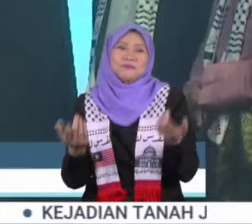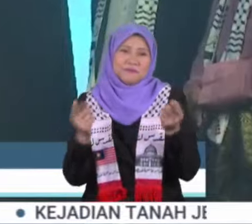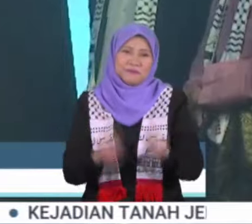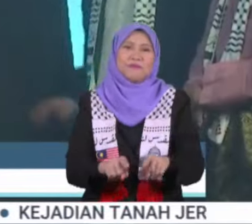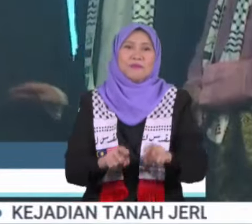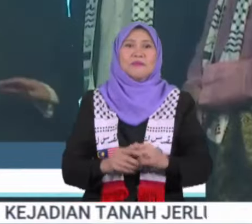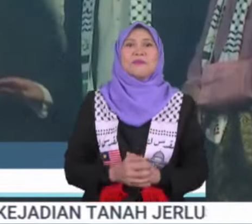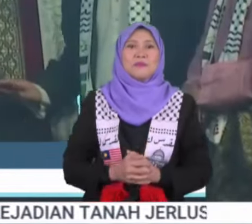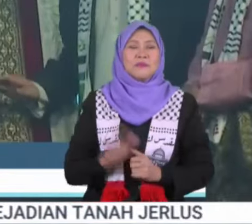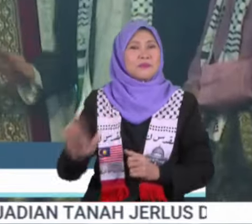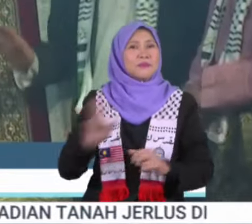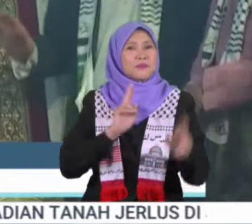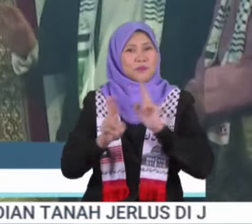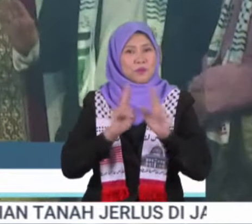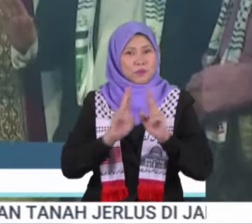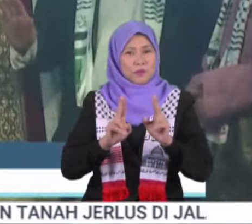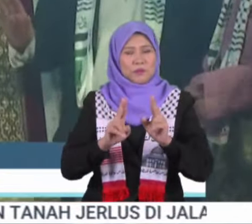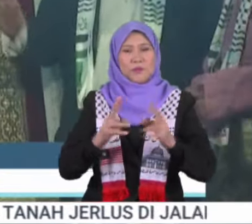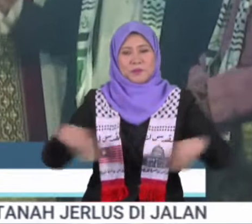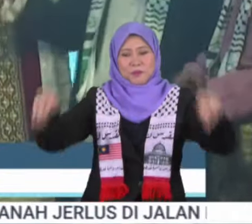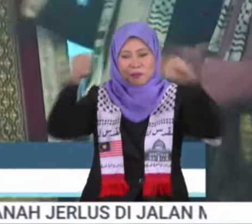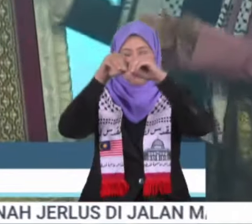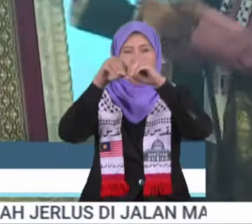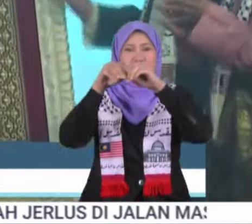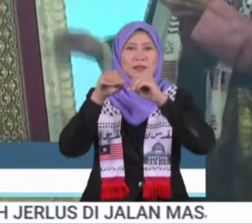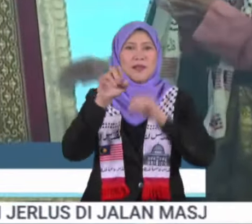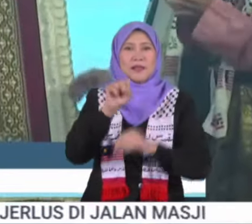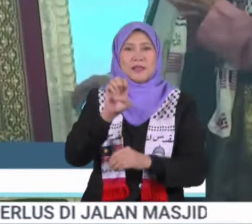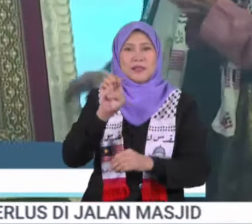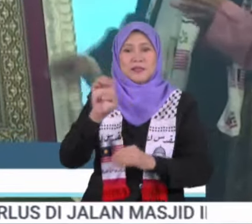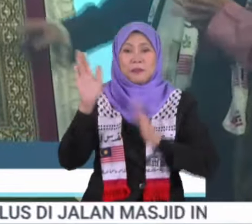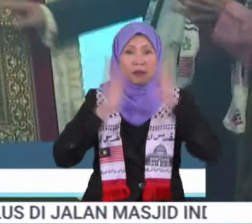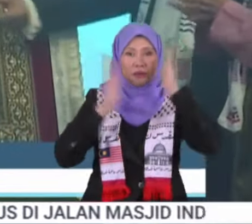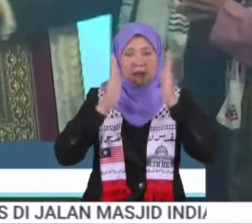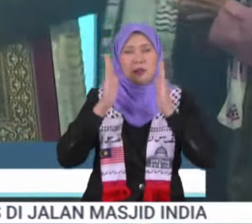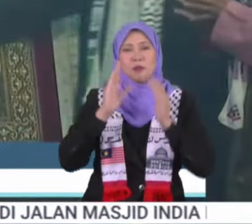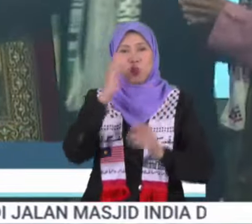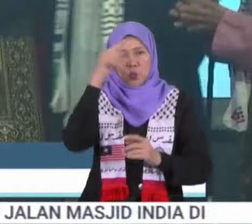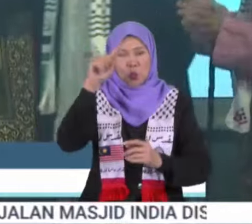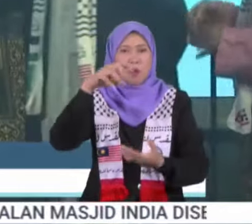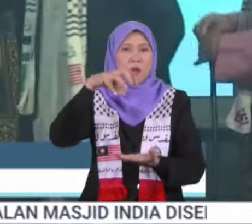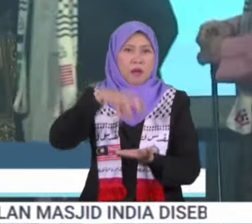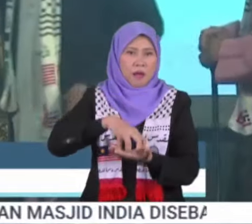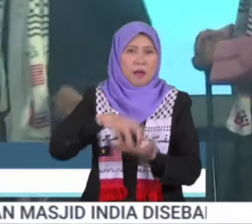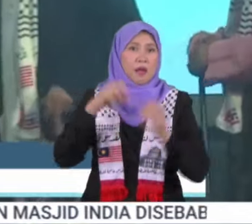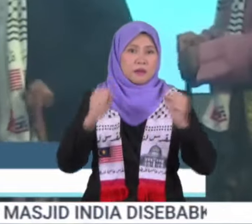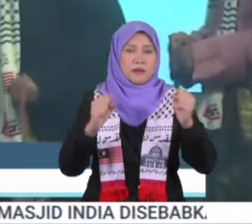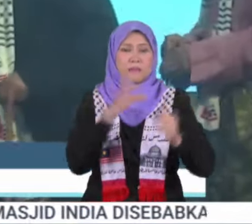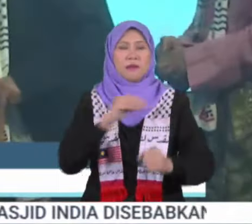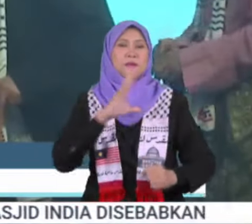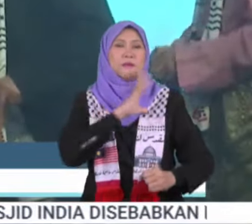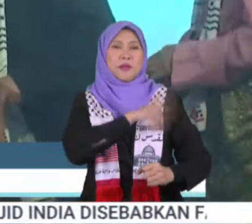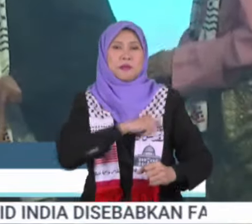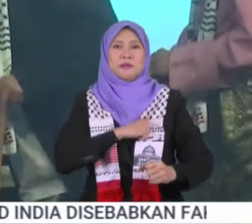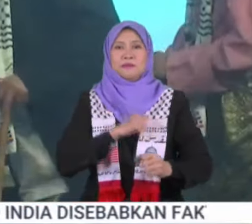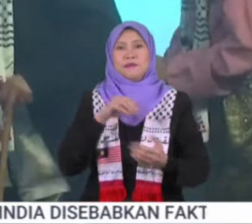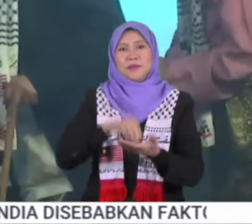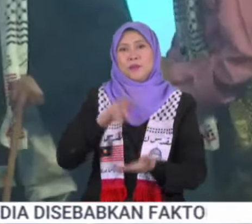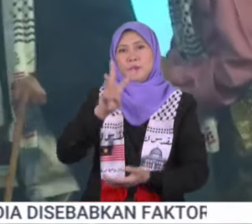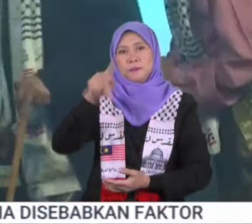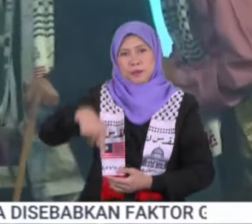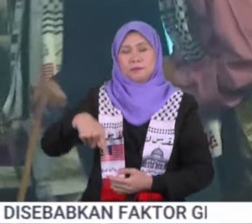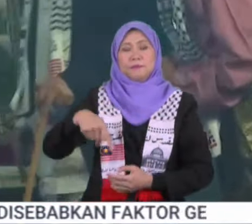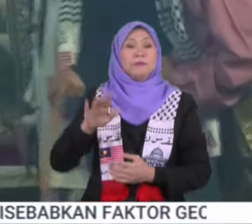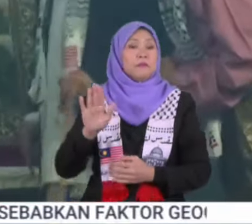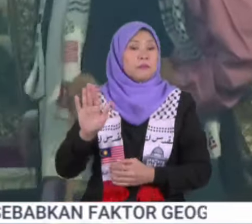Datuk Seri Anwar berucap pada Muktamar Masjid Se-Malaysia untuk Al-Aqsa dan Palestin di Masjid Wilayah Persekutuan Kuala Lumpur. Dalam